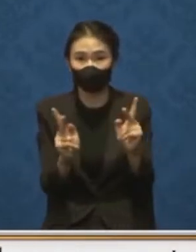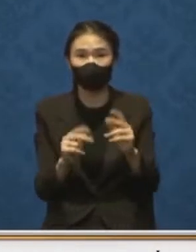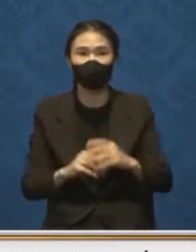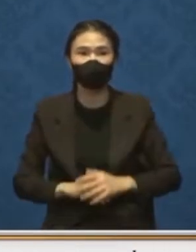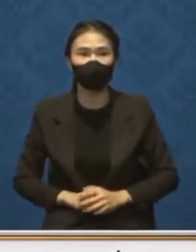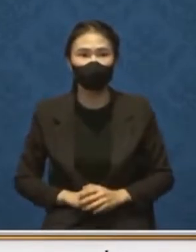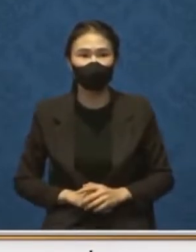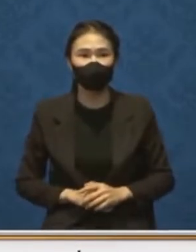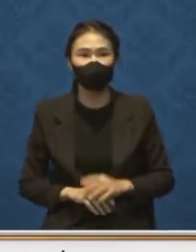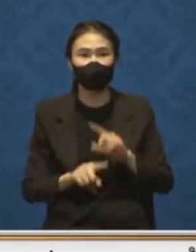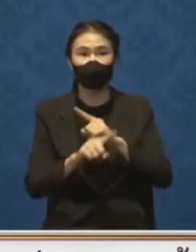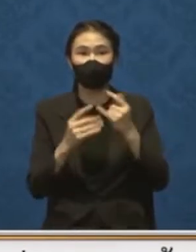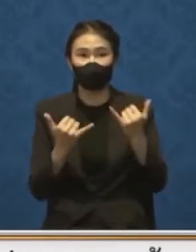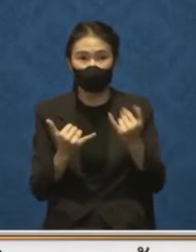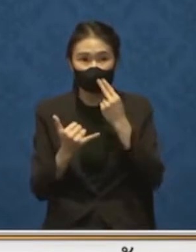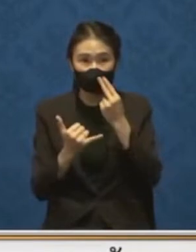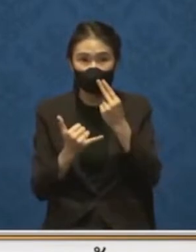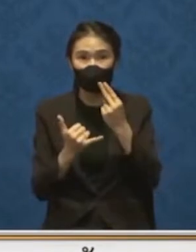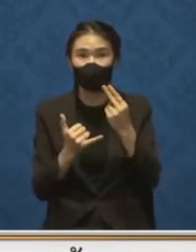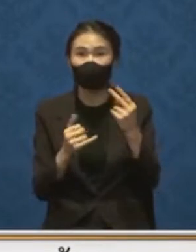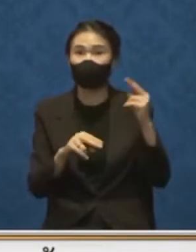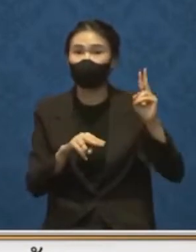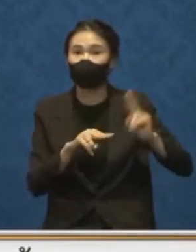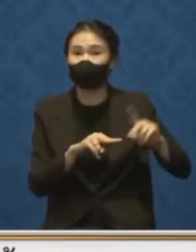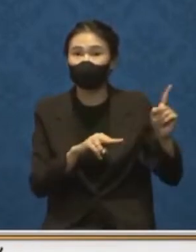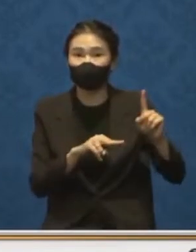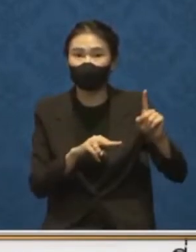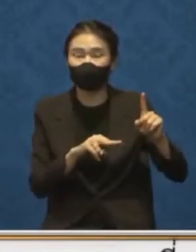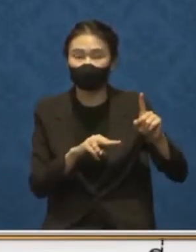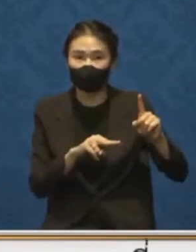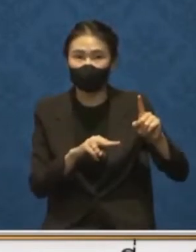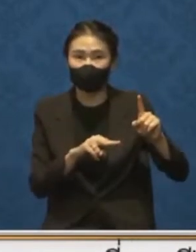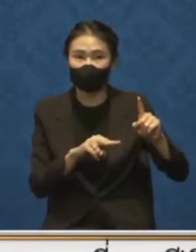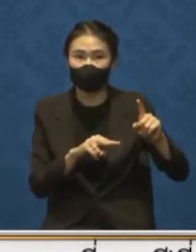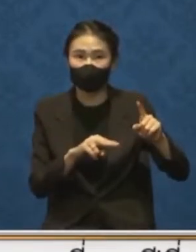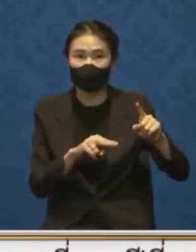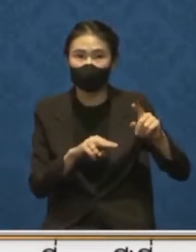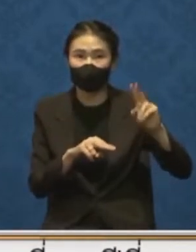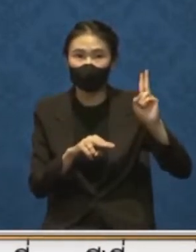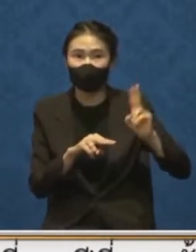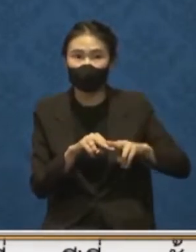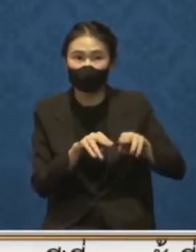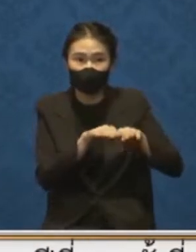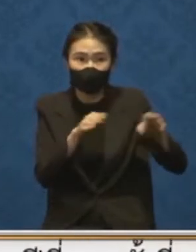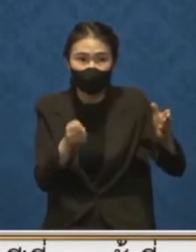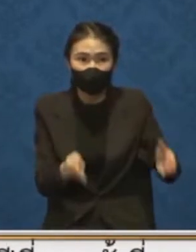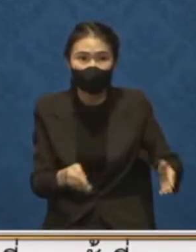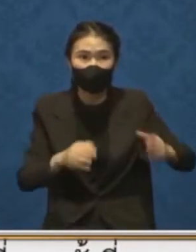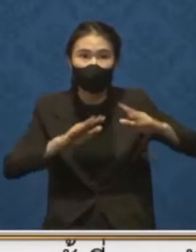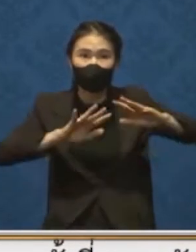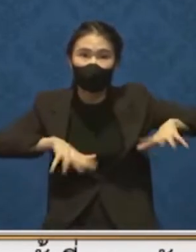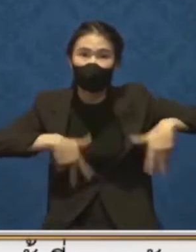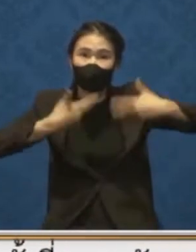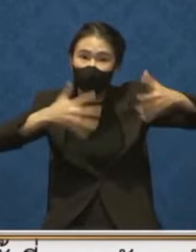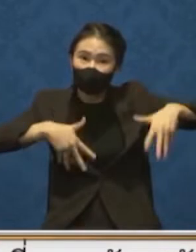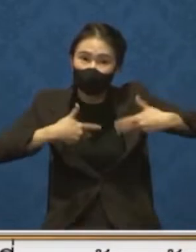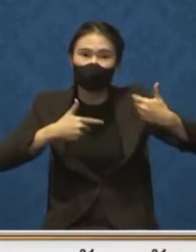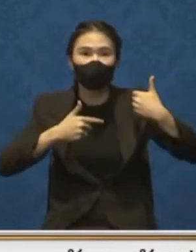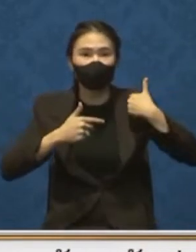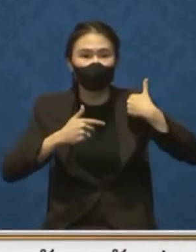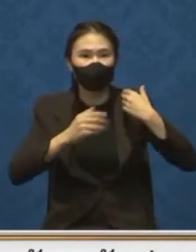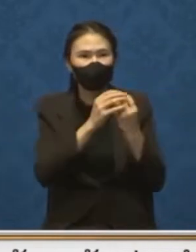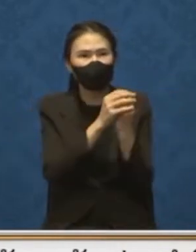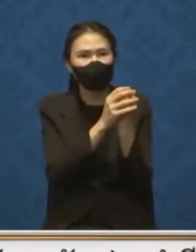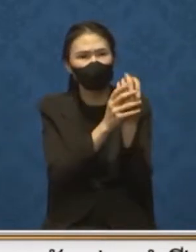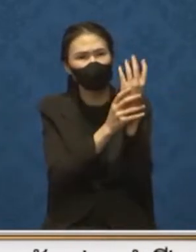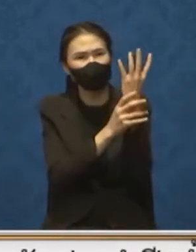ราะฉะนั้นวันนี้อยู่บริเวณหัวมุมด้านข้างนะครับนั่งอยู่บนพื้นร้อนๆมีผ้าใบแล้วก็ต้นไม้มัน